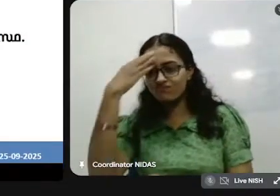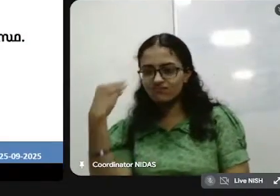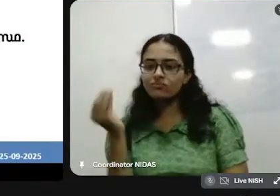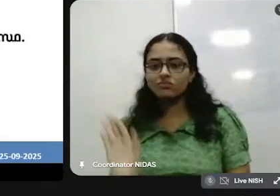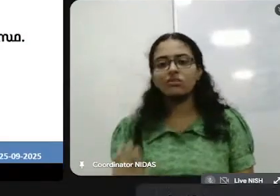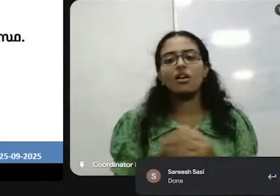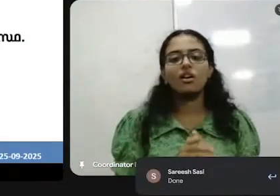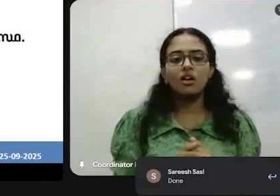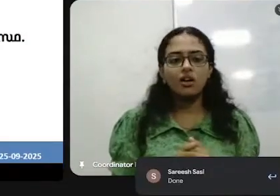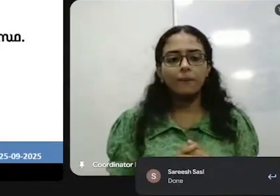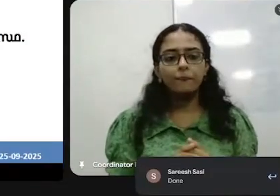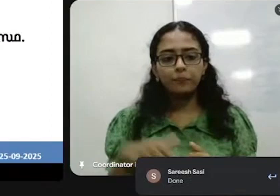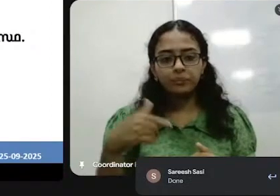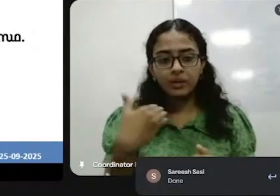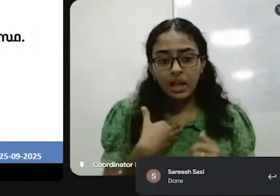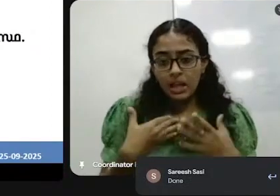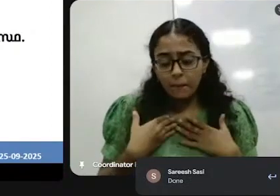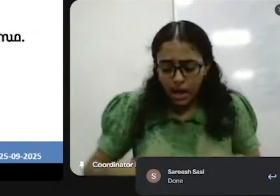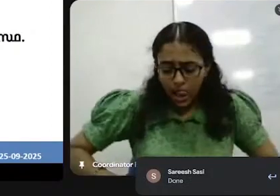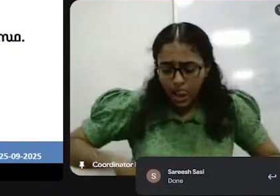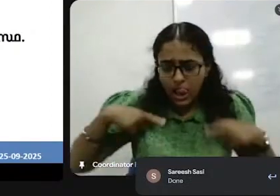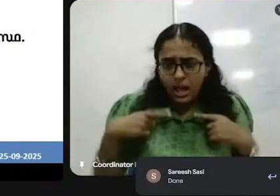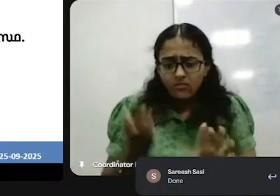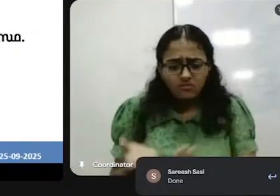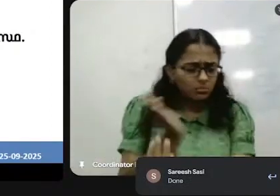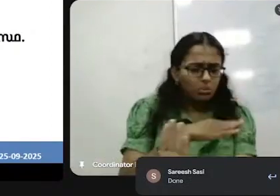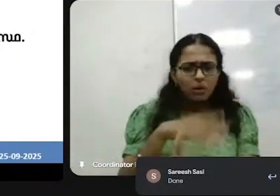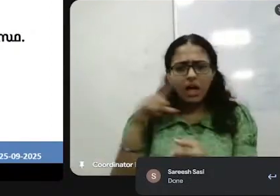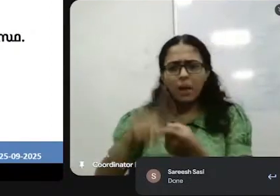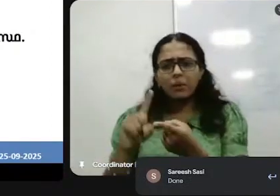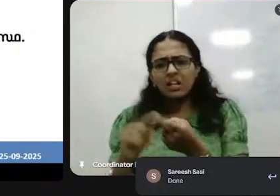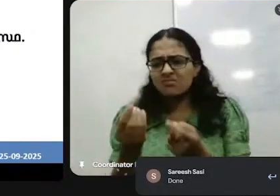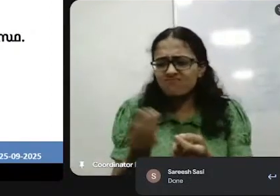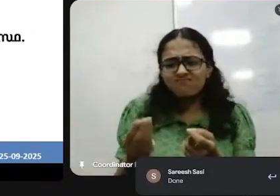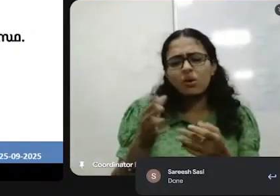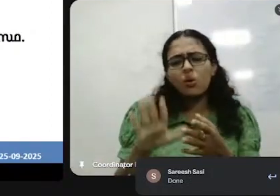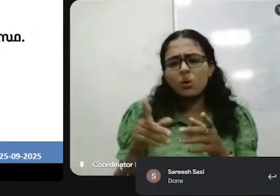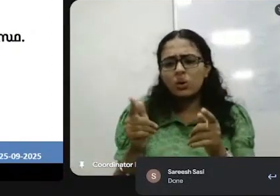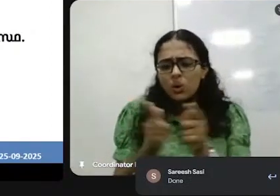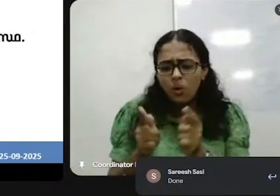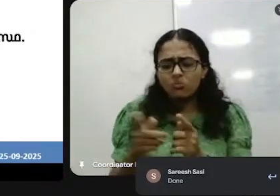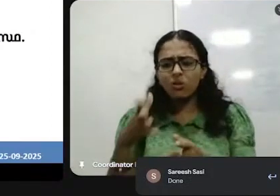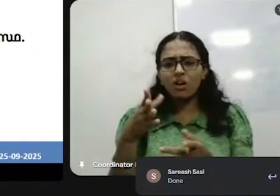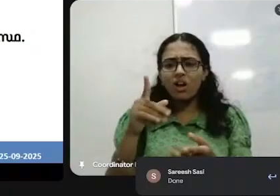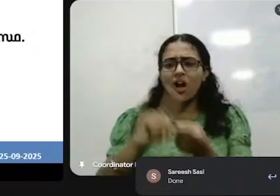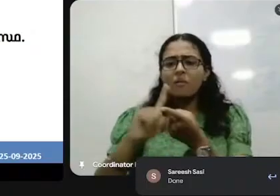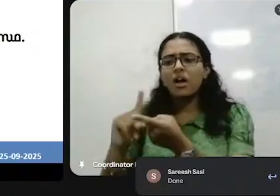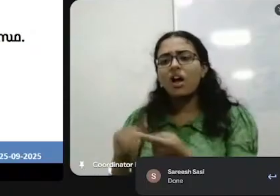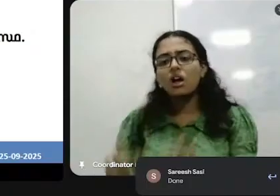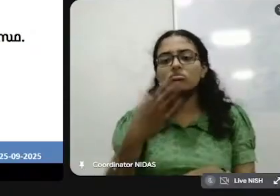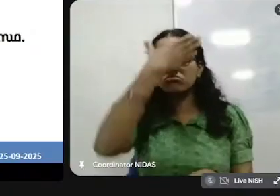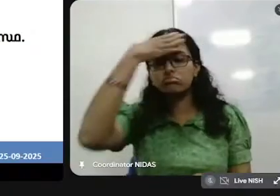ഓട്ടോബയോഗ്രാഫിക്കൽ മെമ്മറി ഉദ്ദേശിക്കുന്നത് നമ്മുടെ ലൈഫിൽ നടന്ന വളരെ ചെറുതുമായിട്ടുള്ള ഇൻസിഡൻസ് മറന്നു പോകുന്നു.